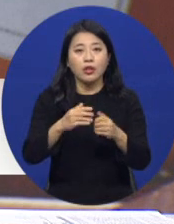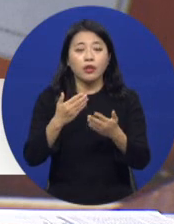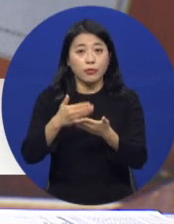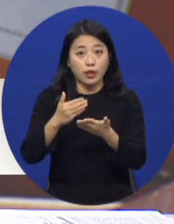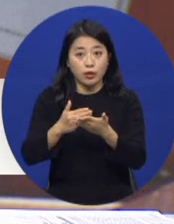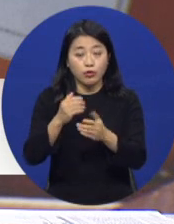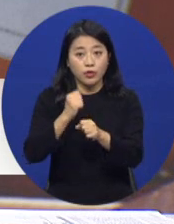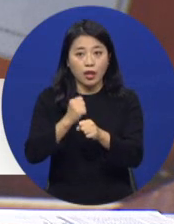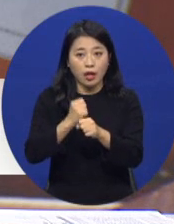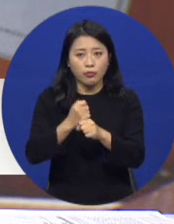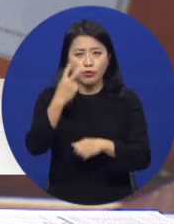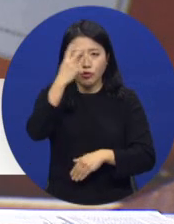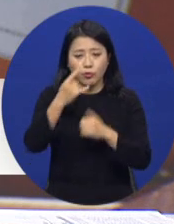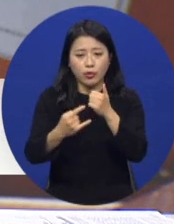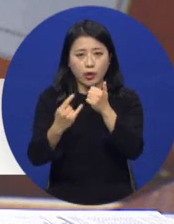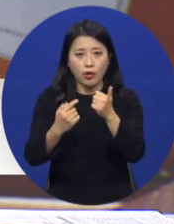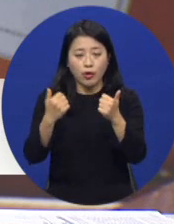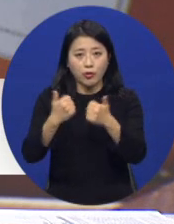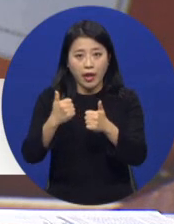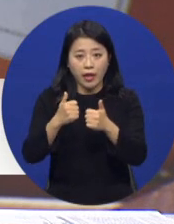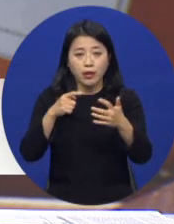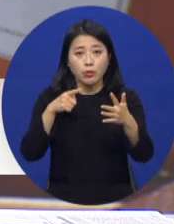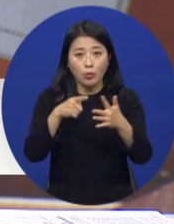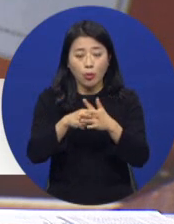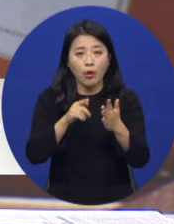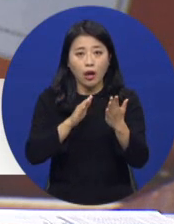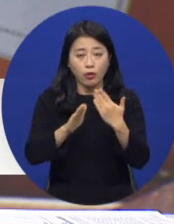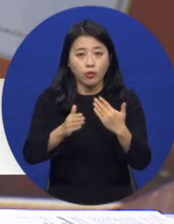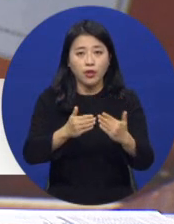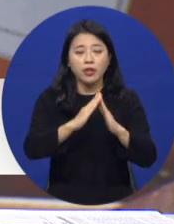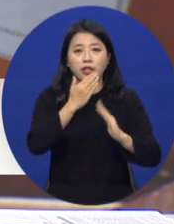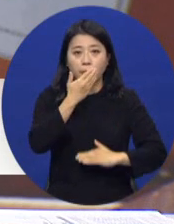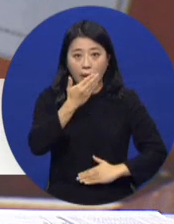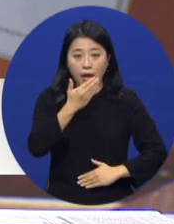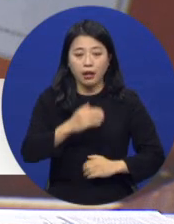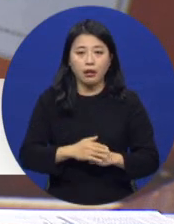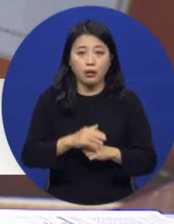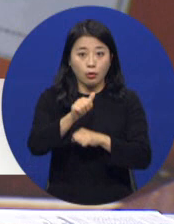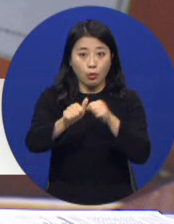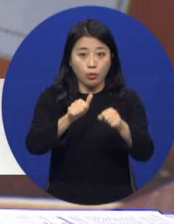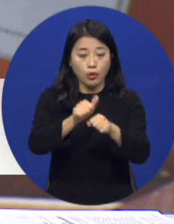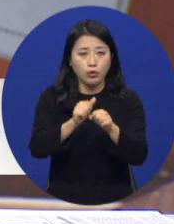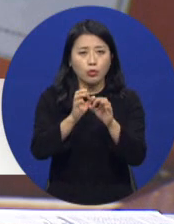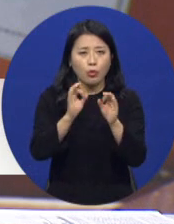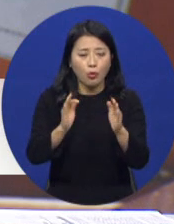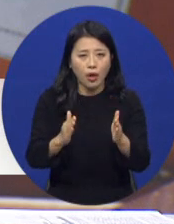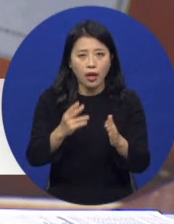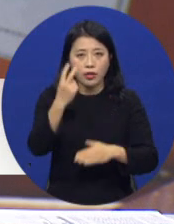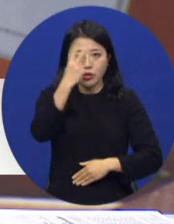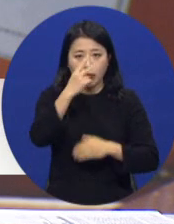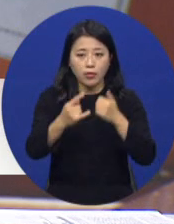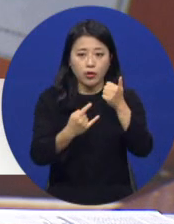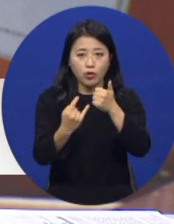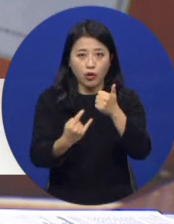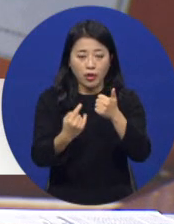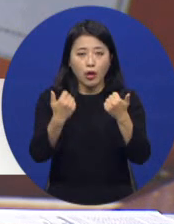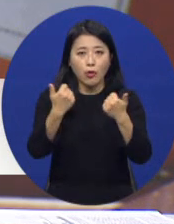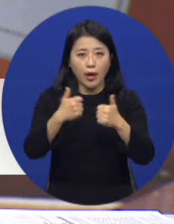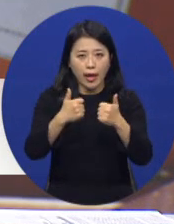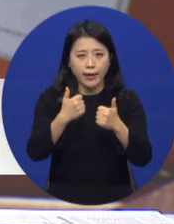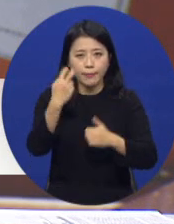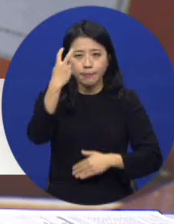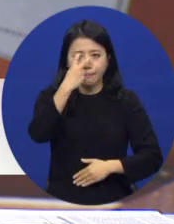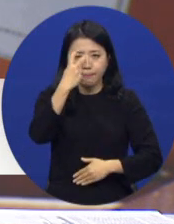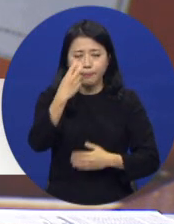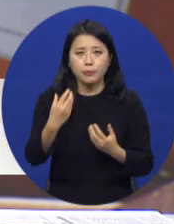심의위원회에 심사를 통과해야 한다고 보도했었는데요 mbc가 최근 5년 동안 진행된 미술작품 심의위원회의 회의를